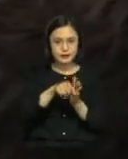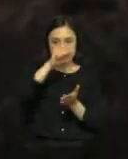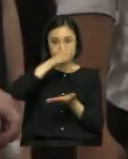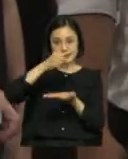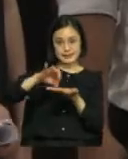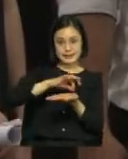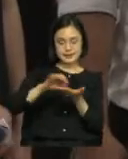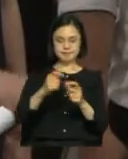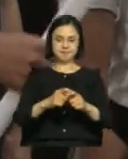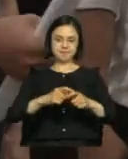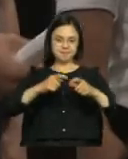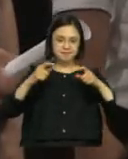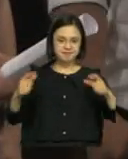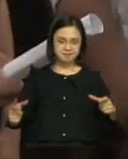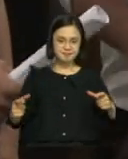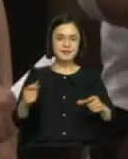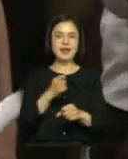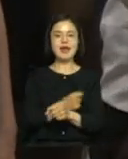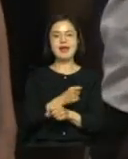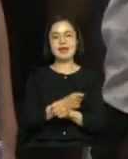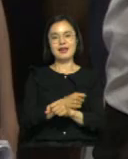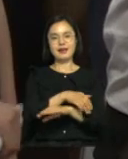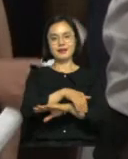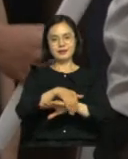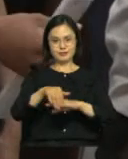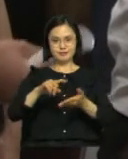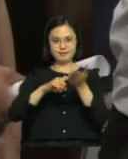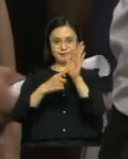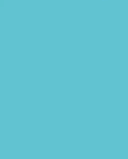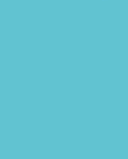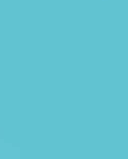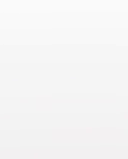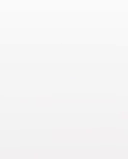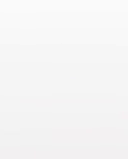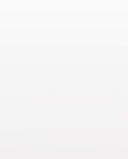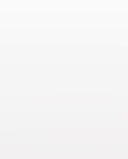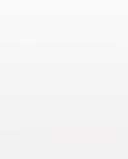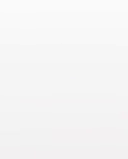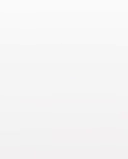약속했습니다 딜 i've 서울 연기 케이블 tv 지역 됩니다